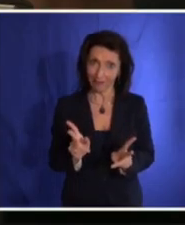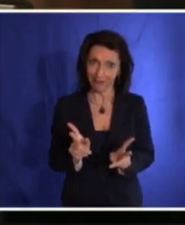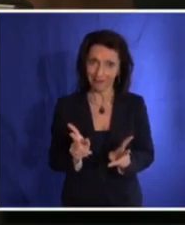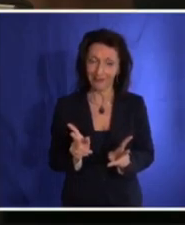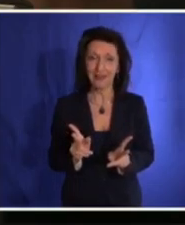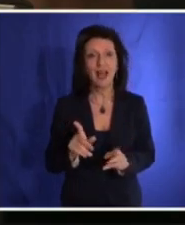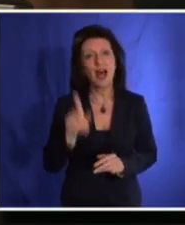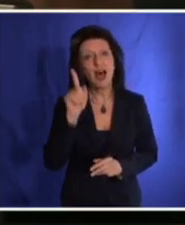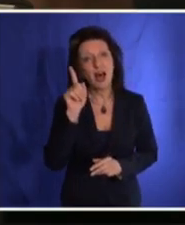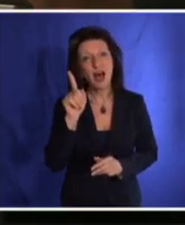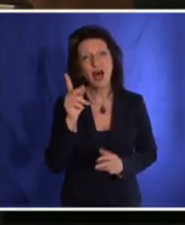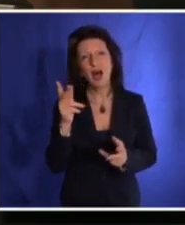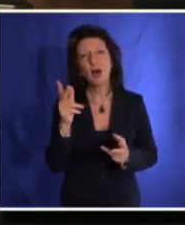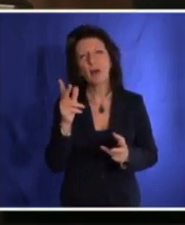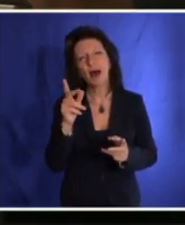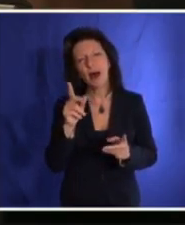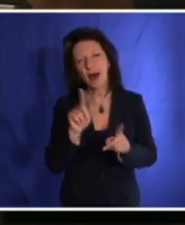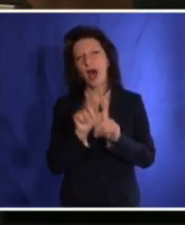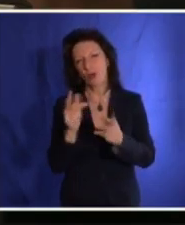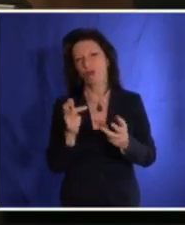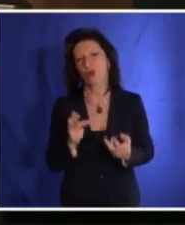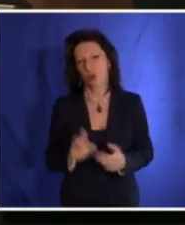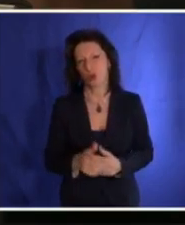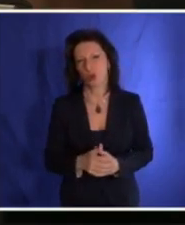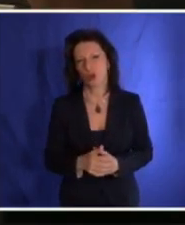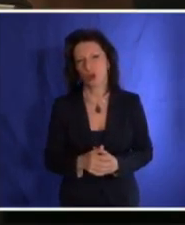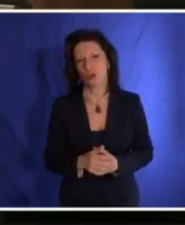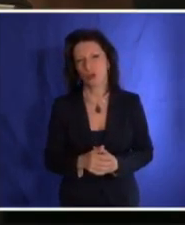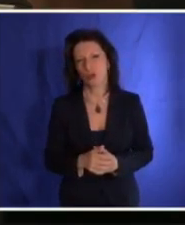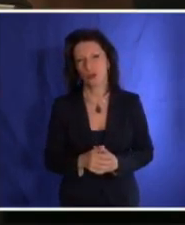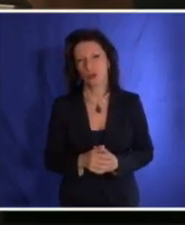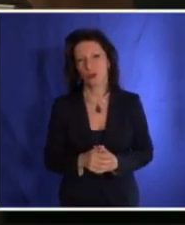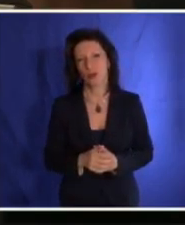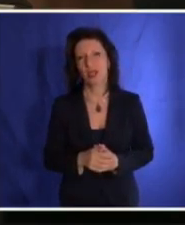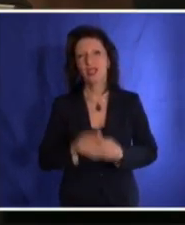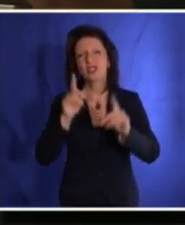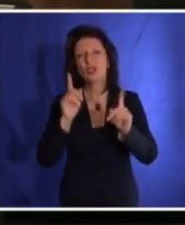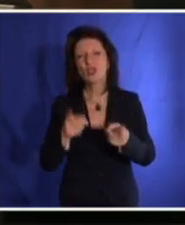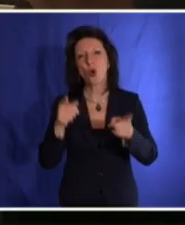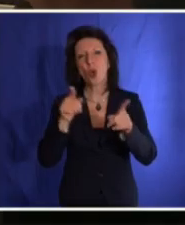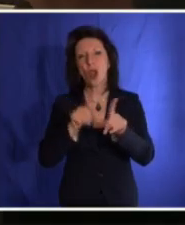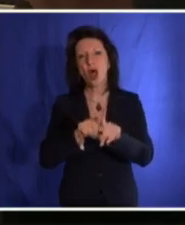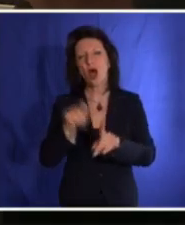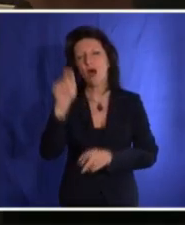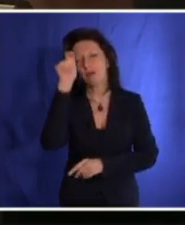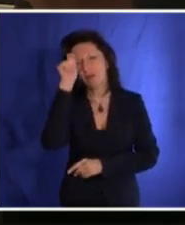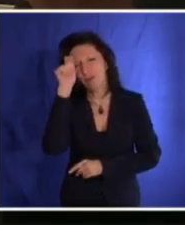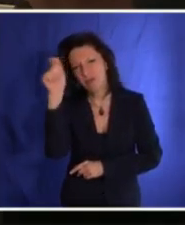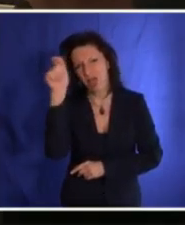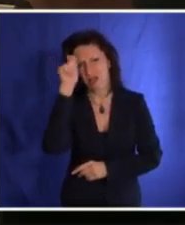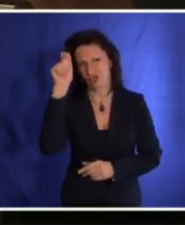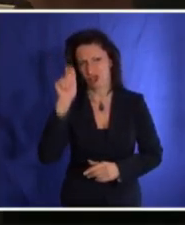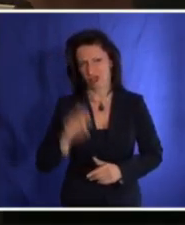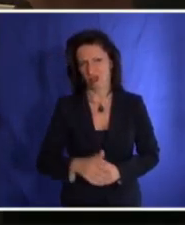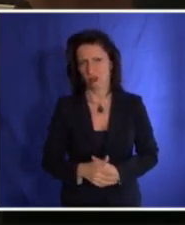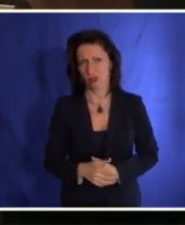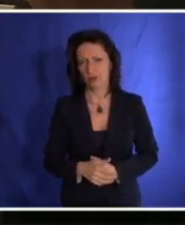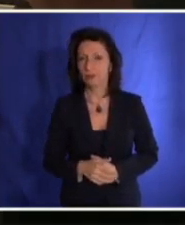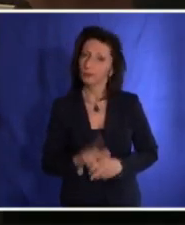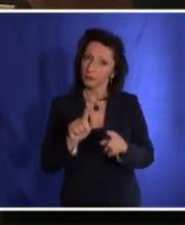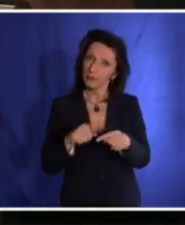Aber wir würden uns auch wünschen, dass das überall die Wertschätzung erfährt, die es braucht. Wir